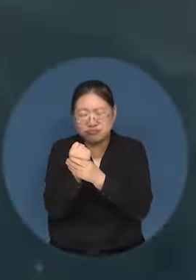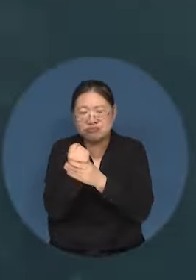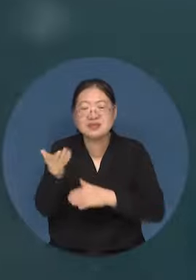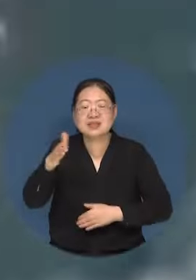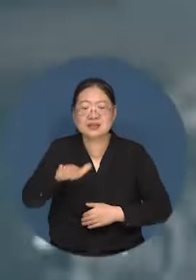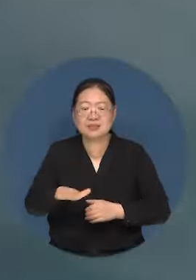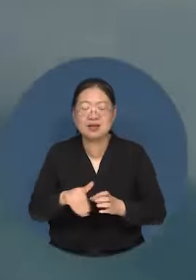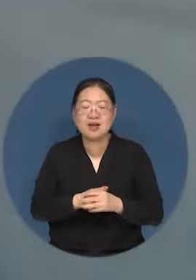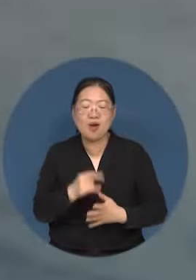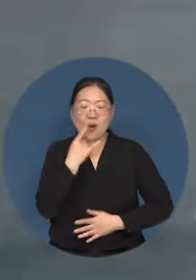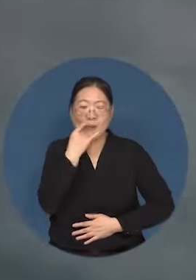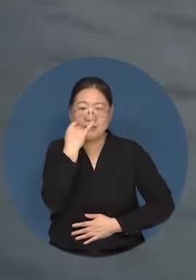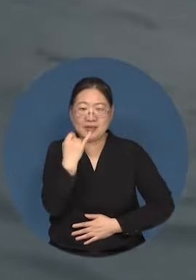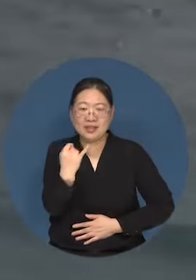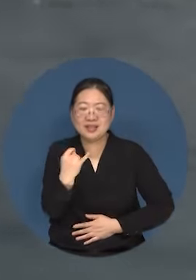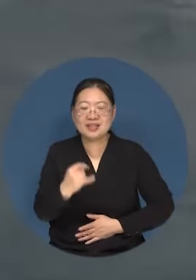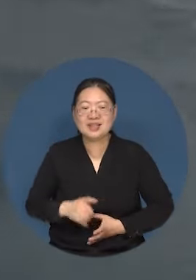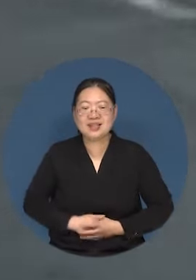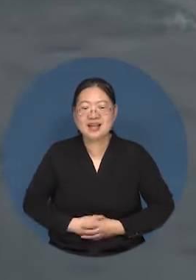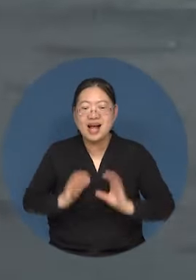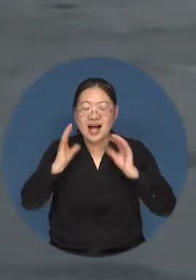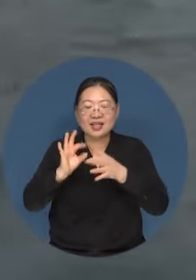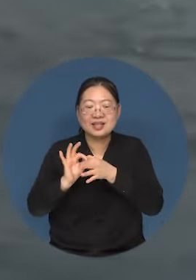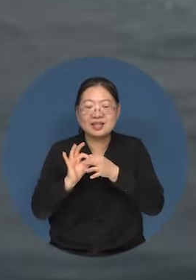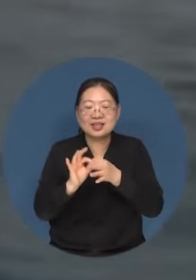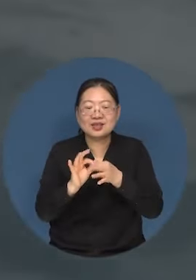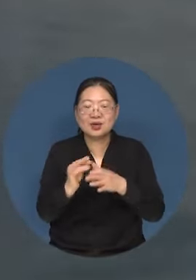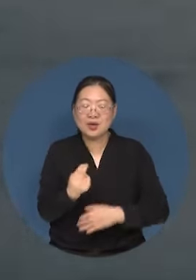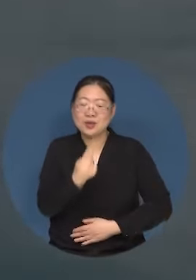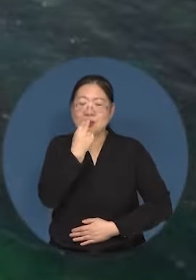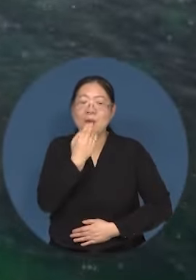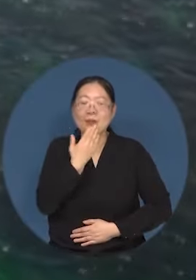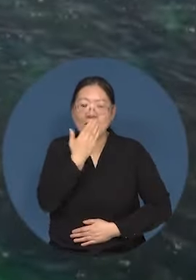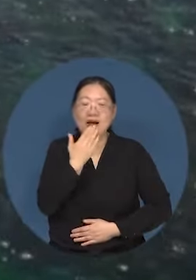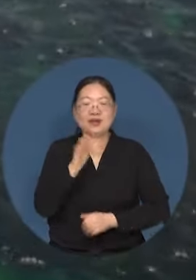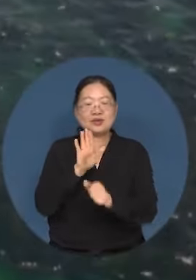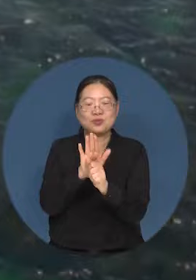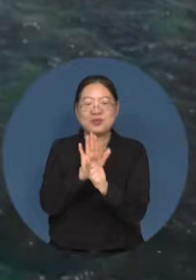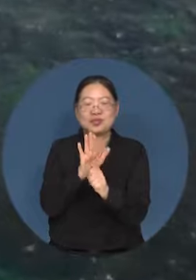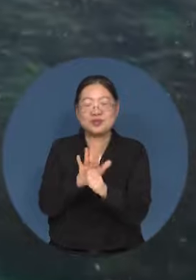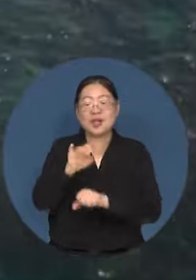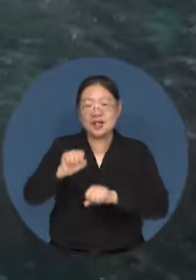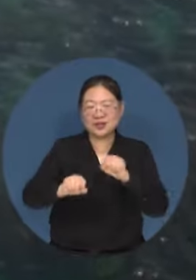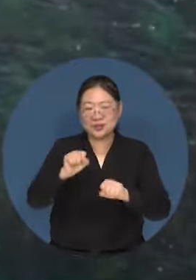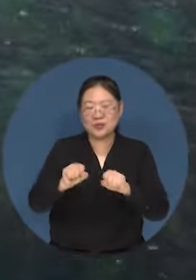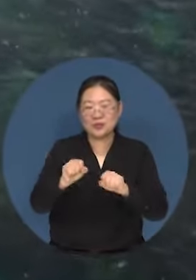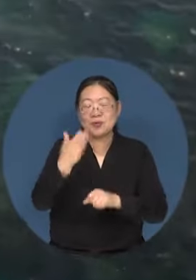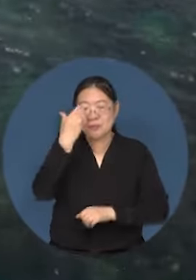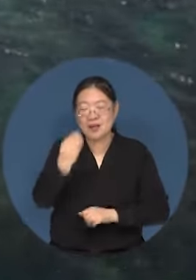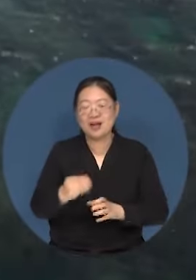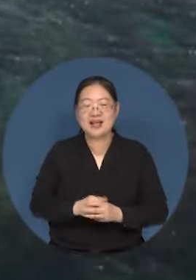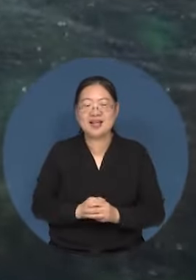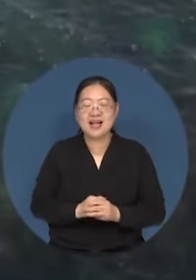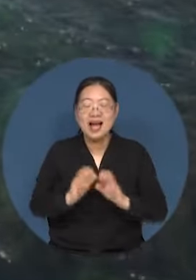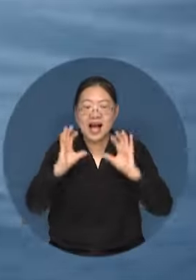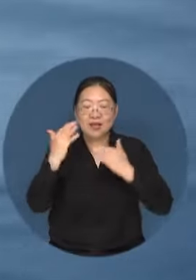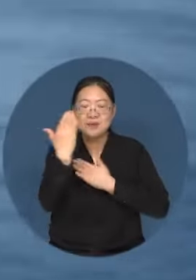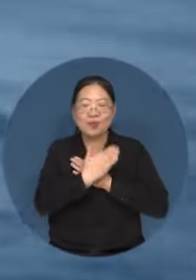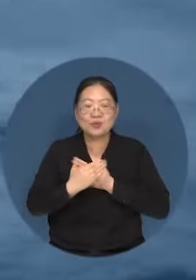있었는데도 어미가 그 새끼를 계속 숨을 쉬게끔 하는 행동을 하더라고요. 새끼 몸을